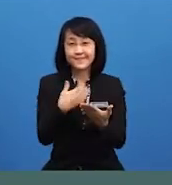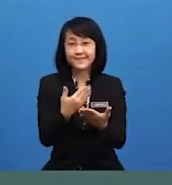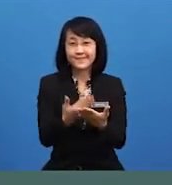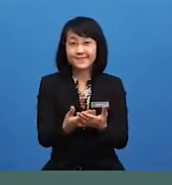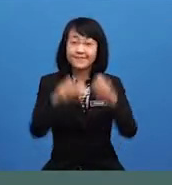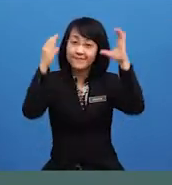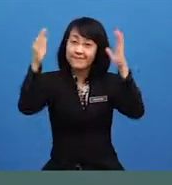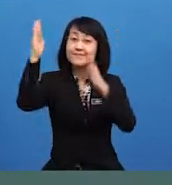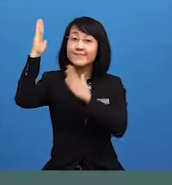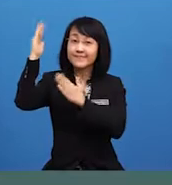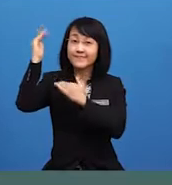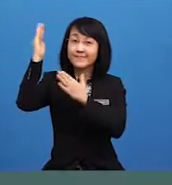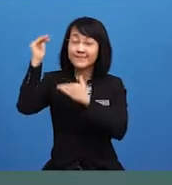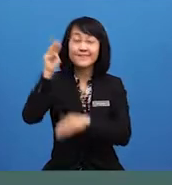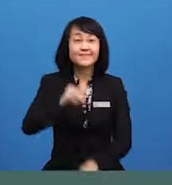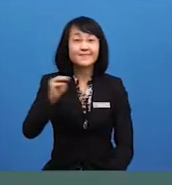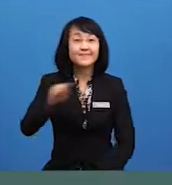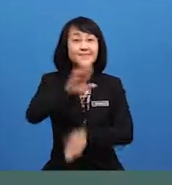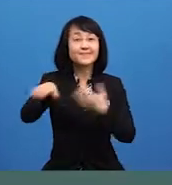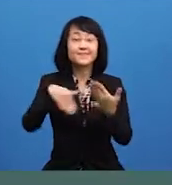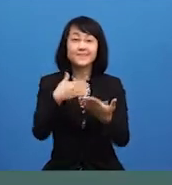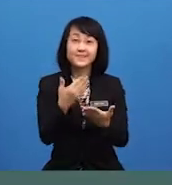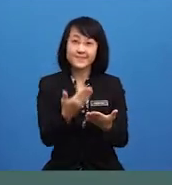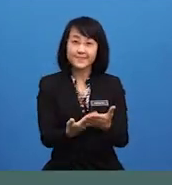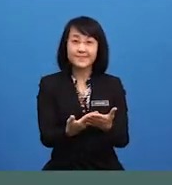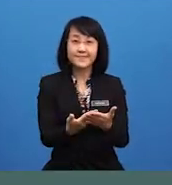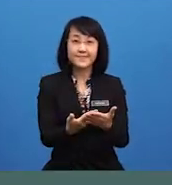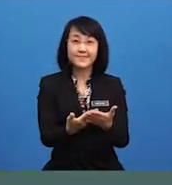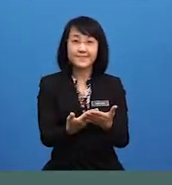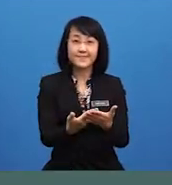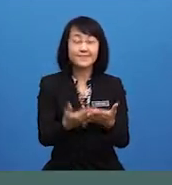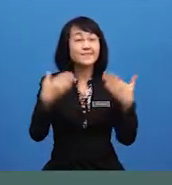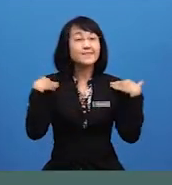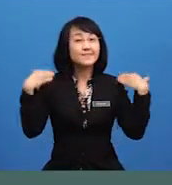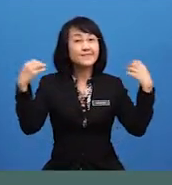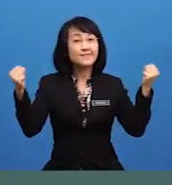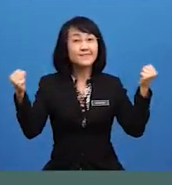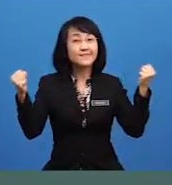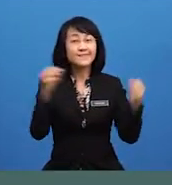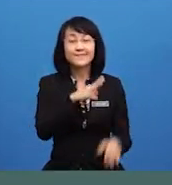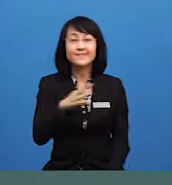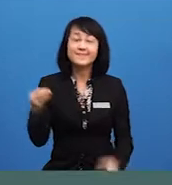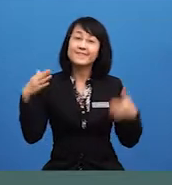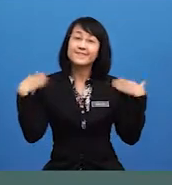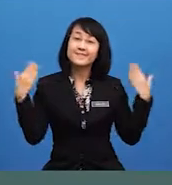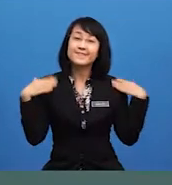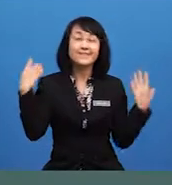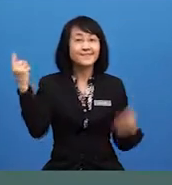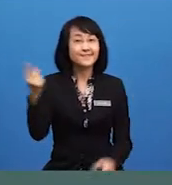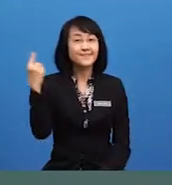Cikgu berharap murid-murid semua berada dalam keadaan yang sihat dan ceria